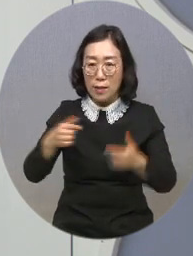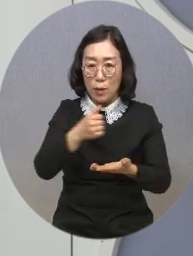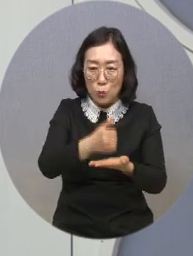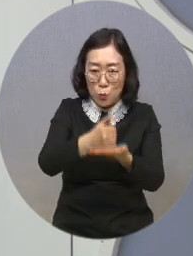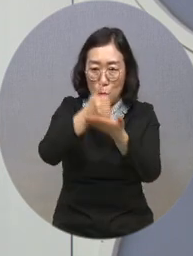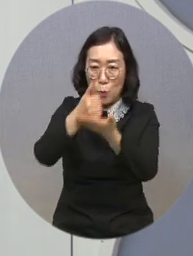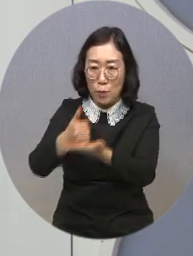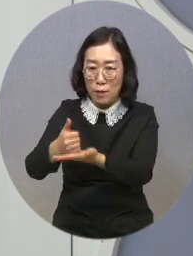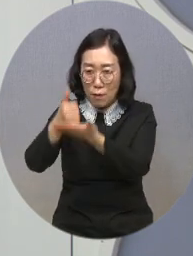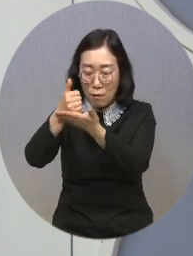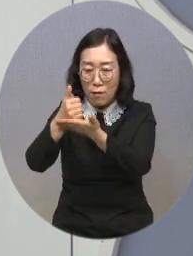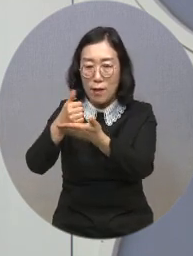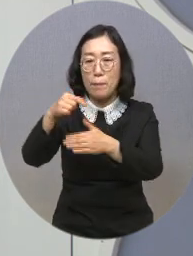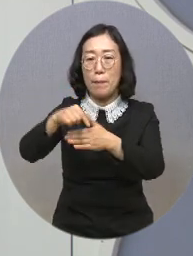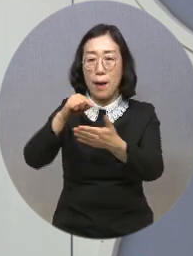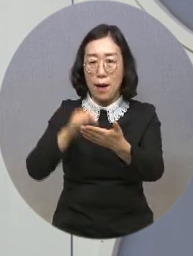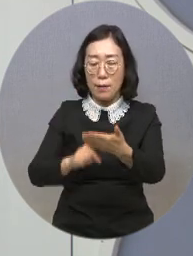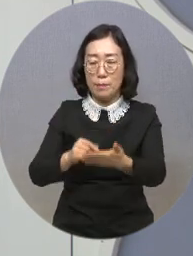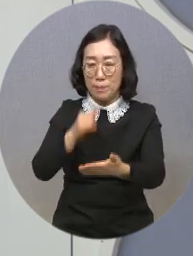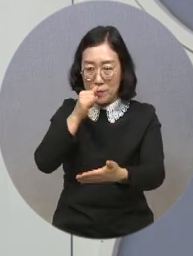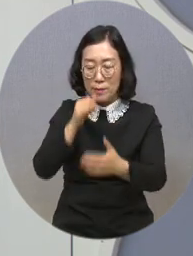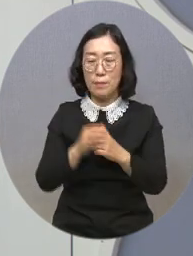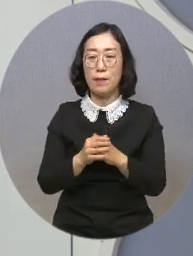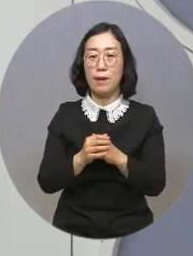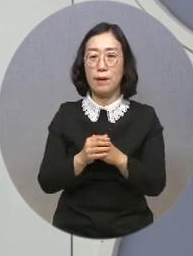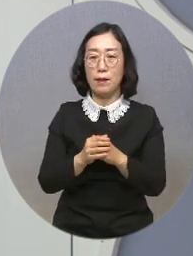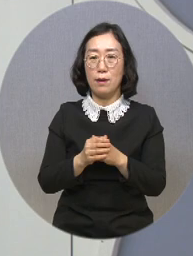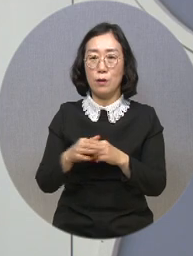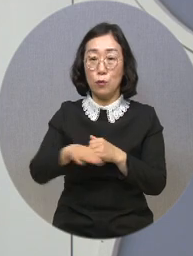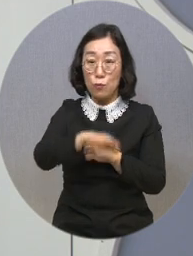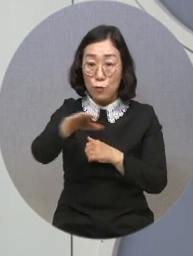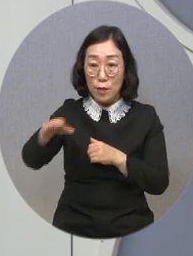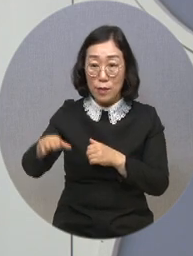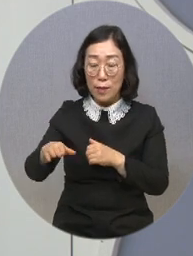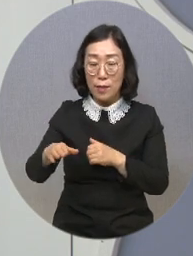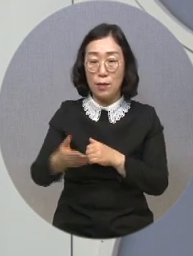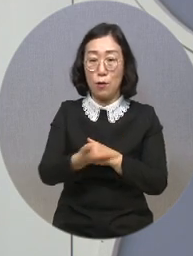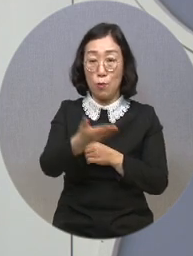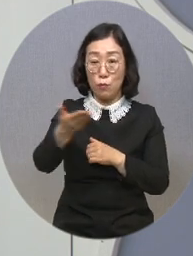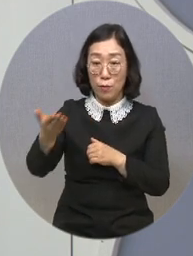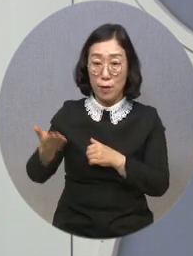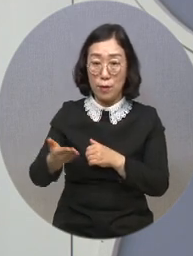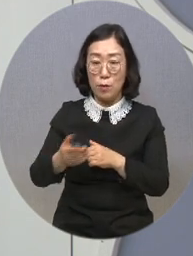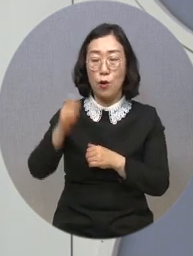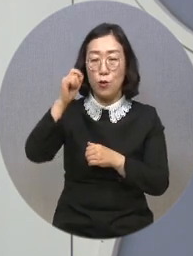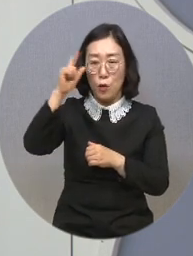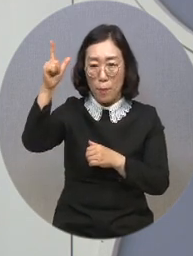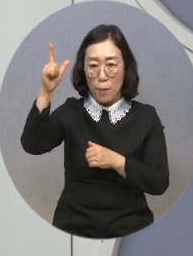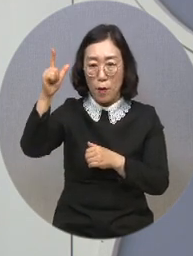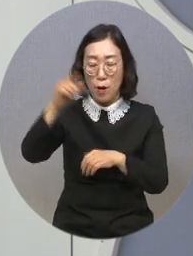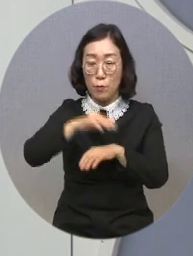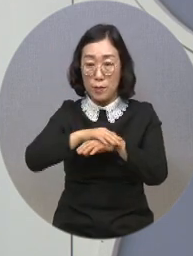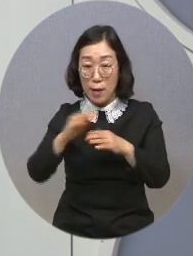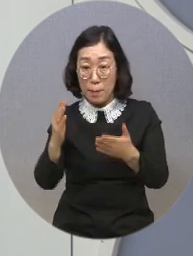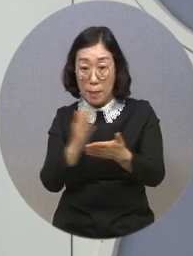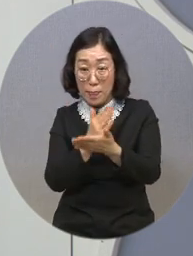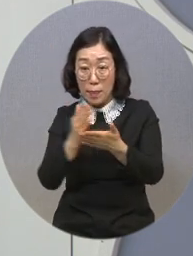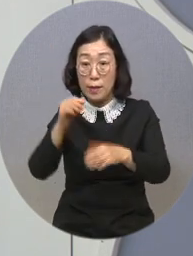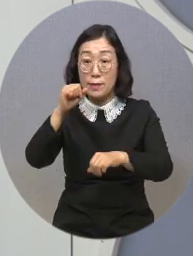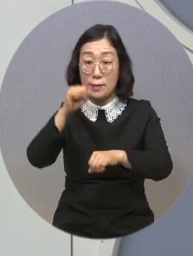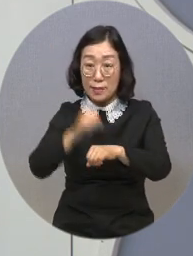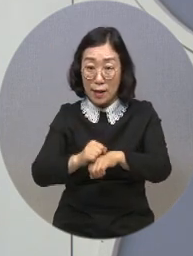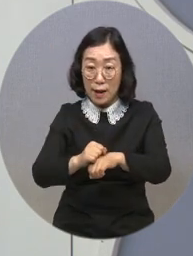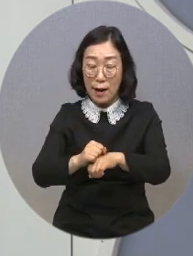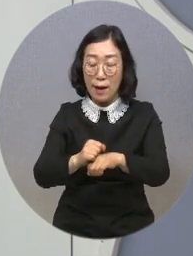존경하는 마음을 가지고 있습니다. 우리 국민들께서 현명하고 엄정하시다 이런